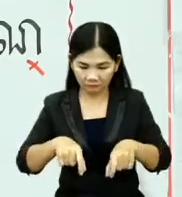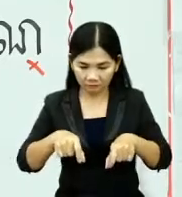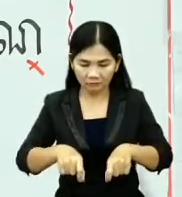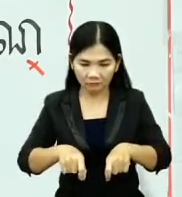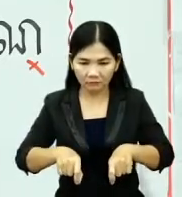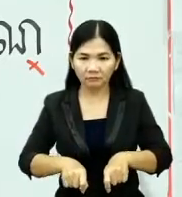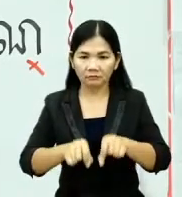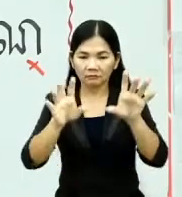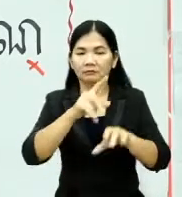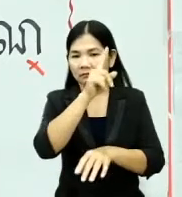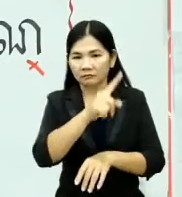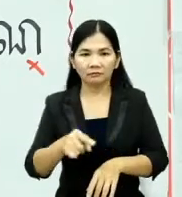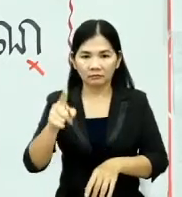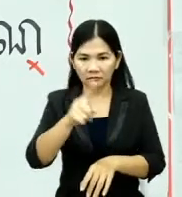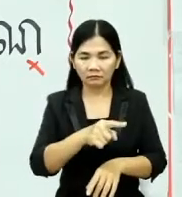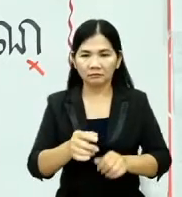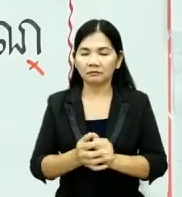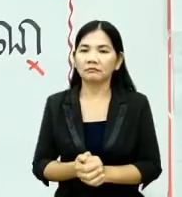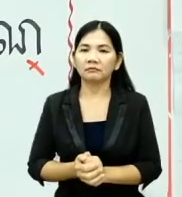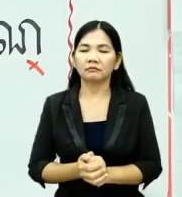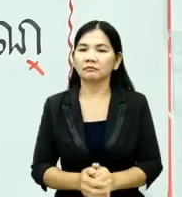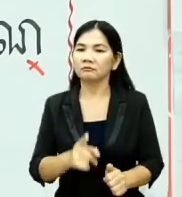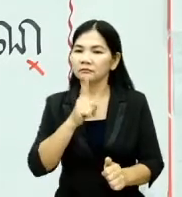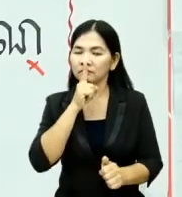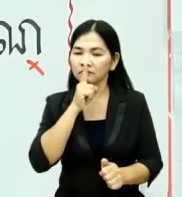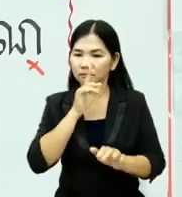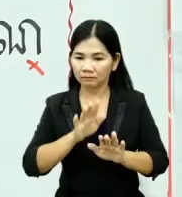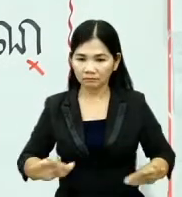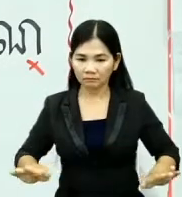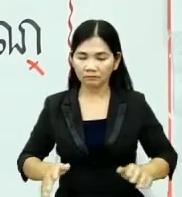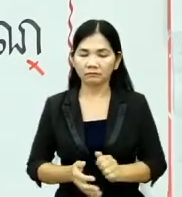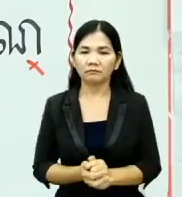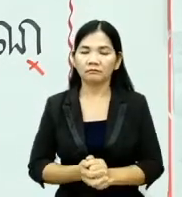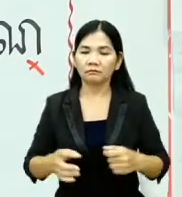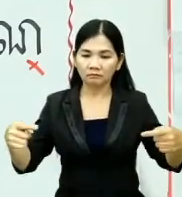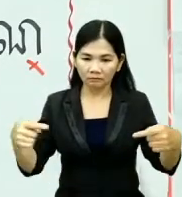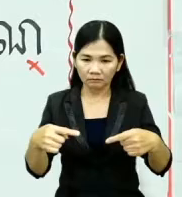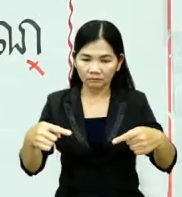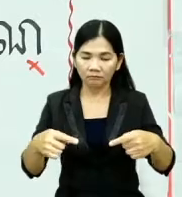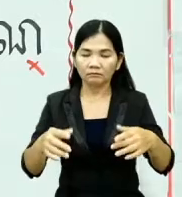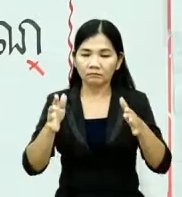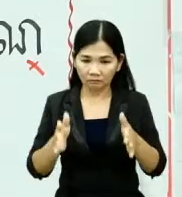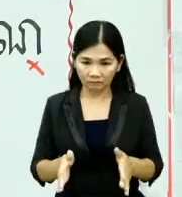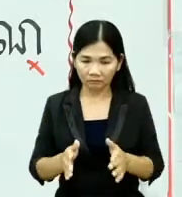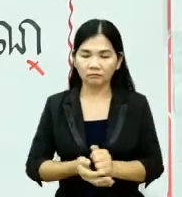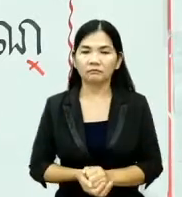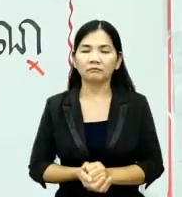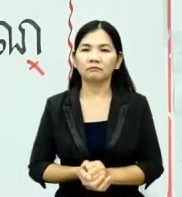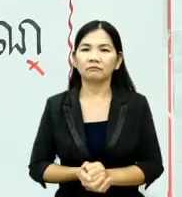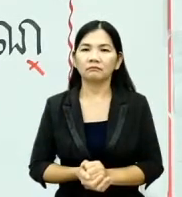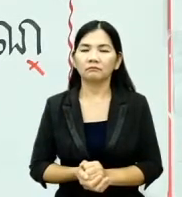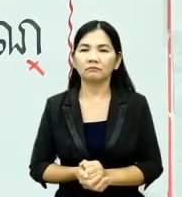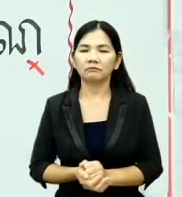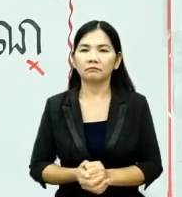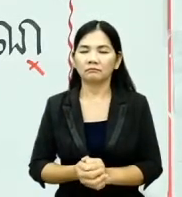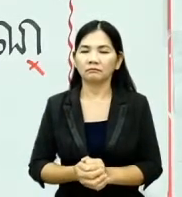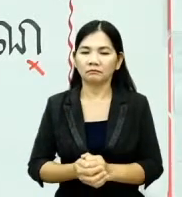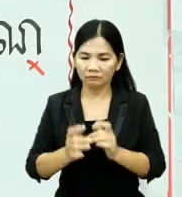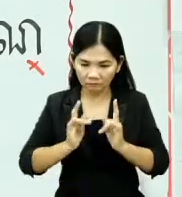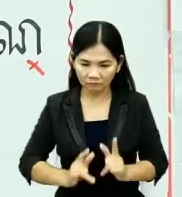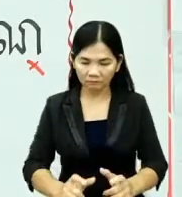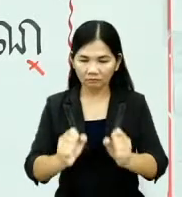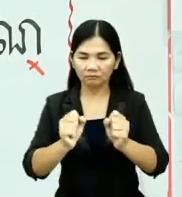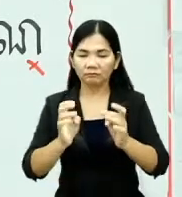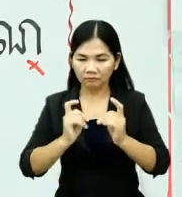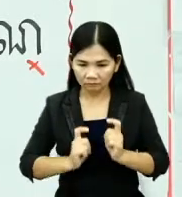nó chà cho bia ông nọt với nhọ chà ông nọt tô su chẳng ca khất khom thua